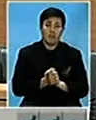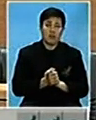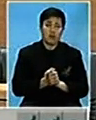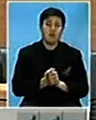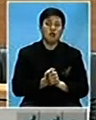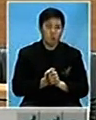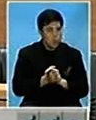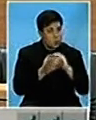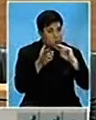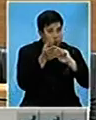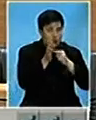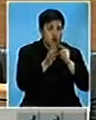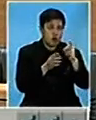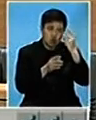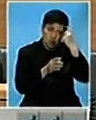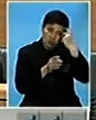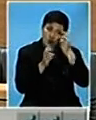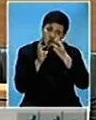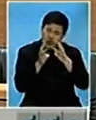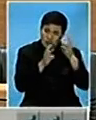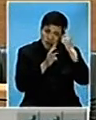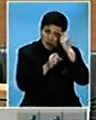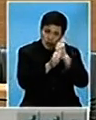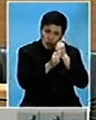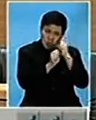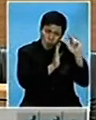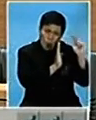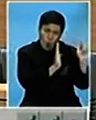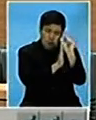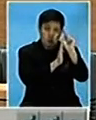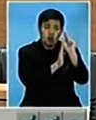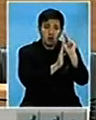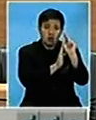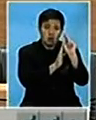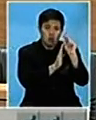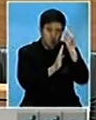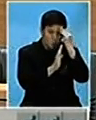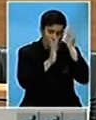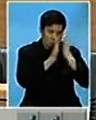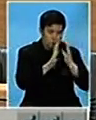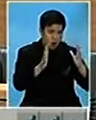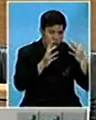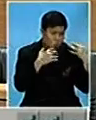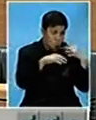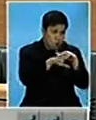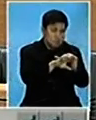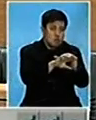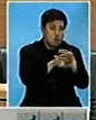คือหลักของการที่จะสร้างกติกาของการอยู่ร่วมกันของคนในสังค